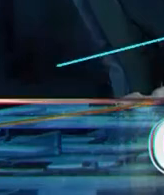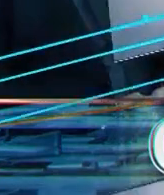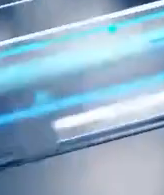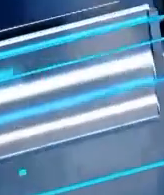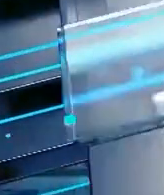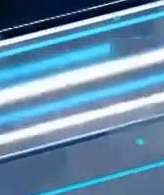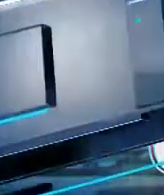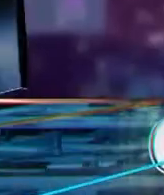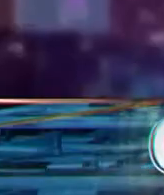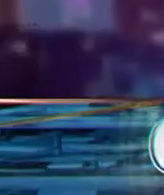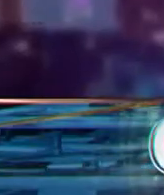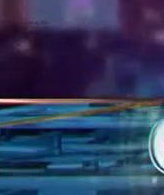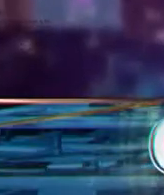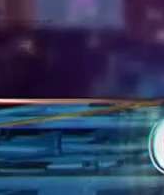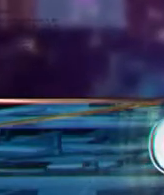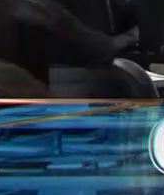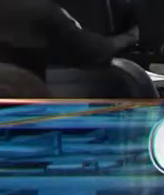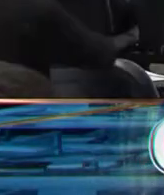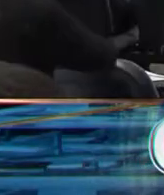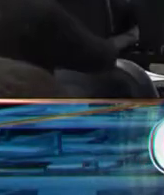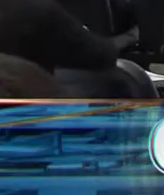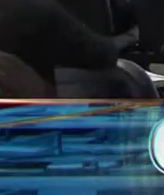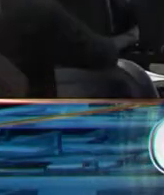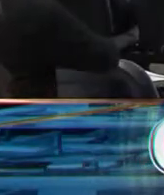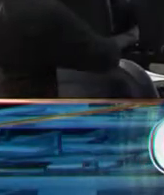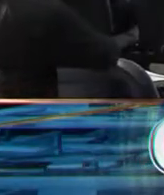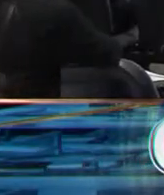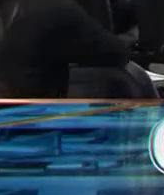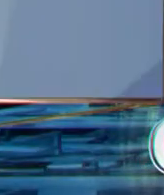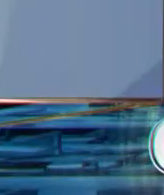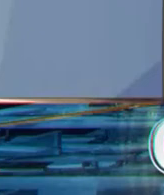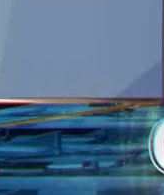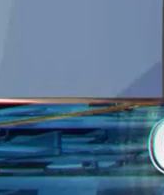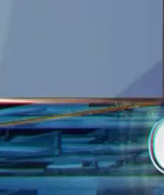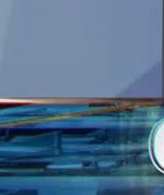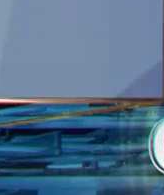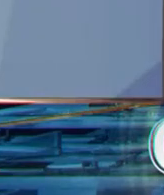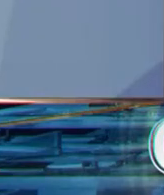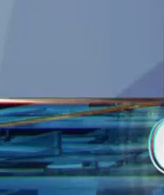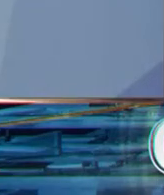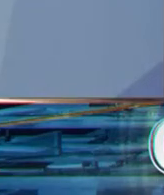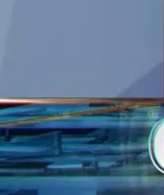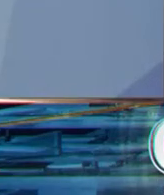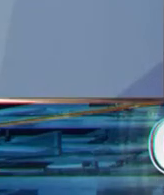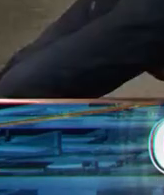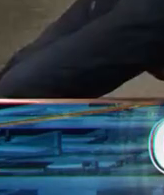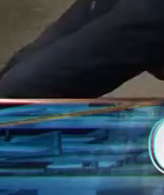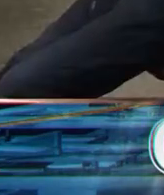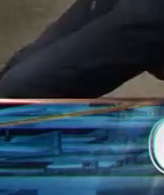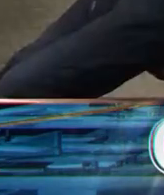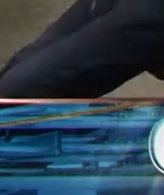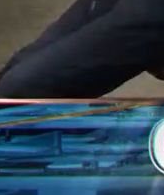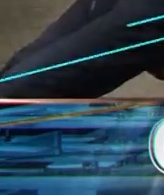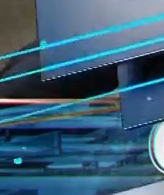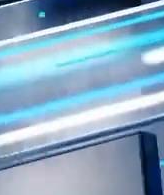региона. Проект неограниченных возможностей. В Алматинской области начался прием заявок на грантовый конкурс социальных проектов